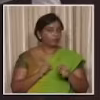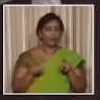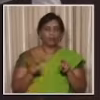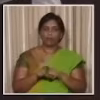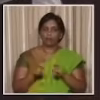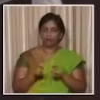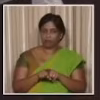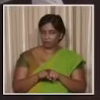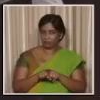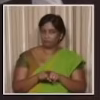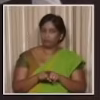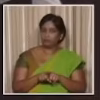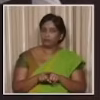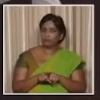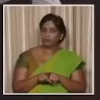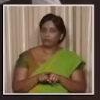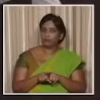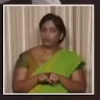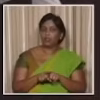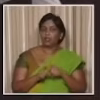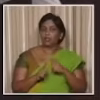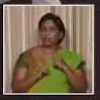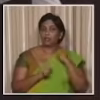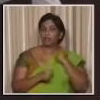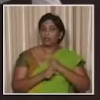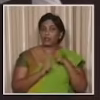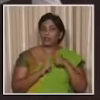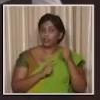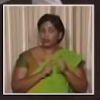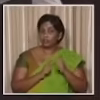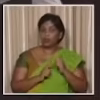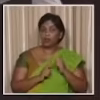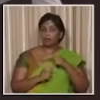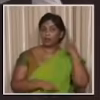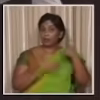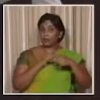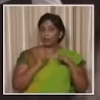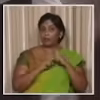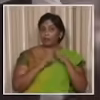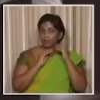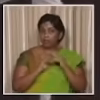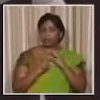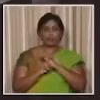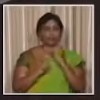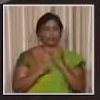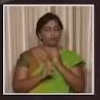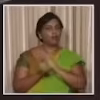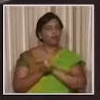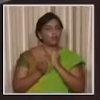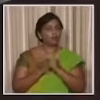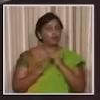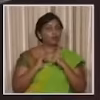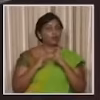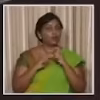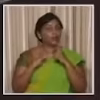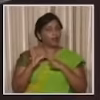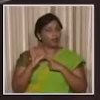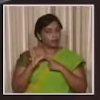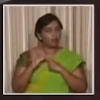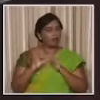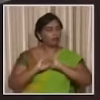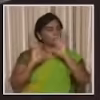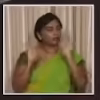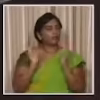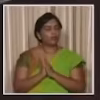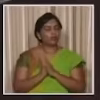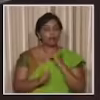වගේම රාජ්‍ය ඉංජිනේරු සංස්ථාවේ යන්ත්‍රෝපකරණ දෙපාර්තමේන්තුවේ සංස්කෘතික අරමුදල නිවාස අධිකාරිය මේ